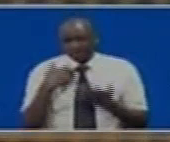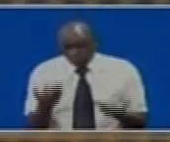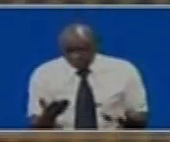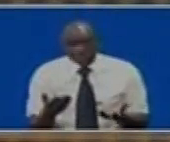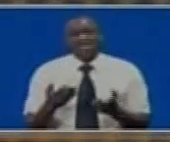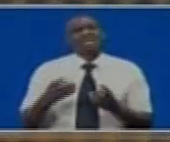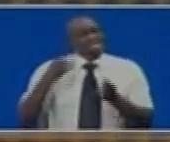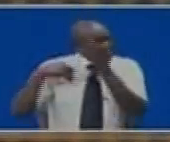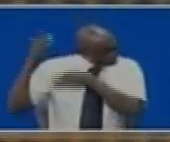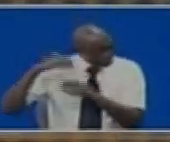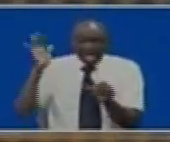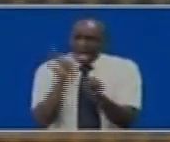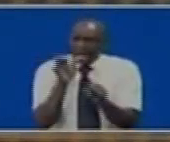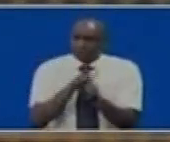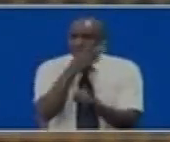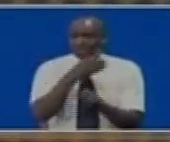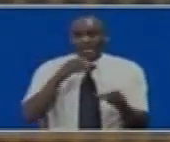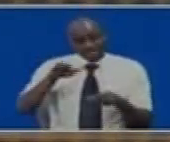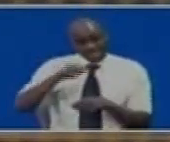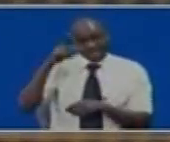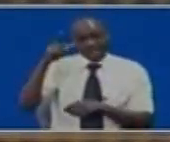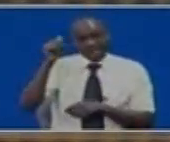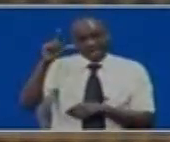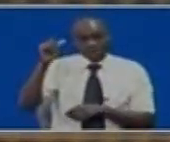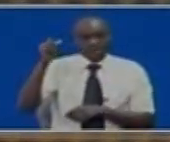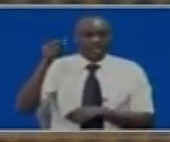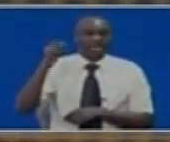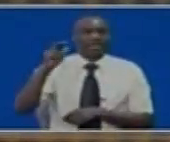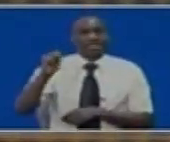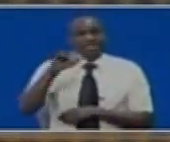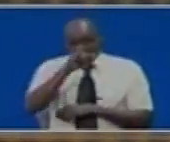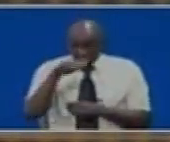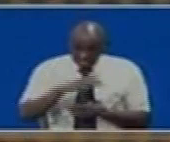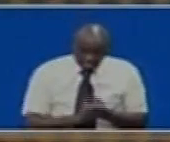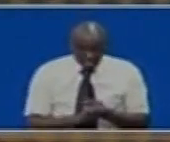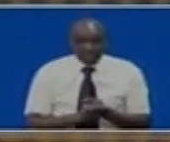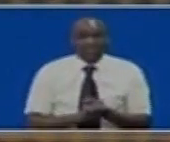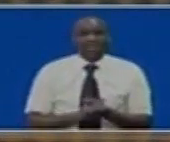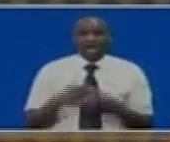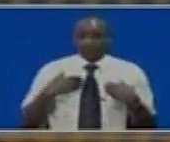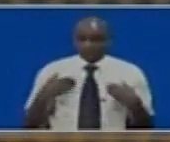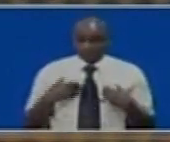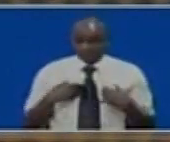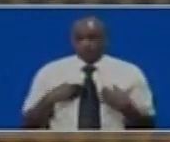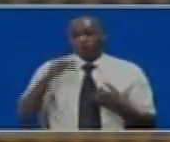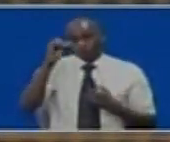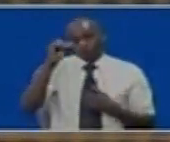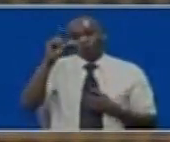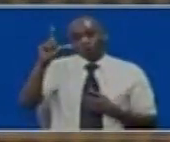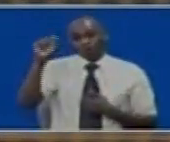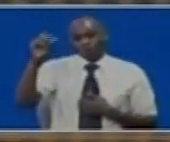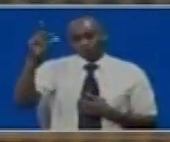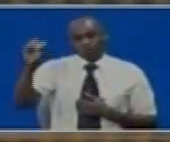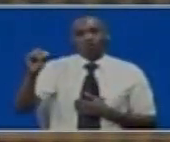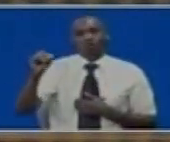wa historia kabla na baada ya uhuru. Hii hapa historia ya ukumbi huo mtaani Kaloleni au Ololo unavyofahamika